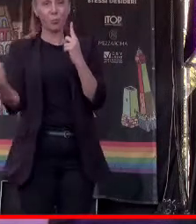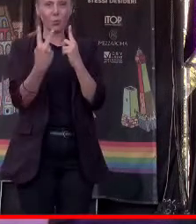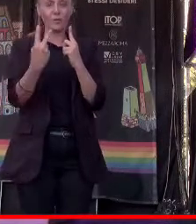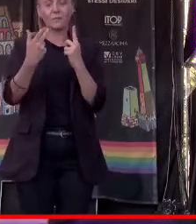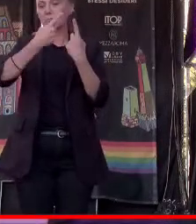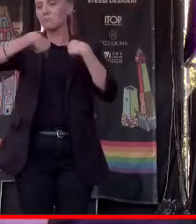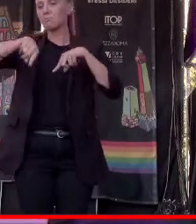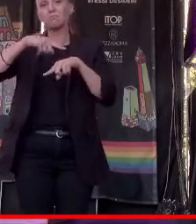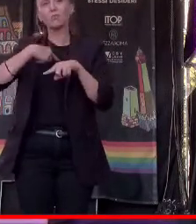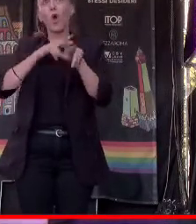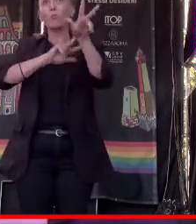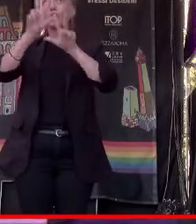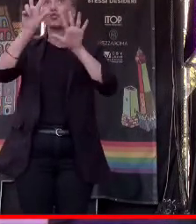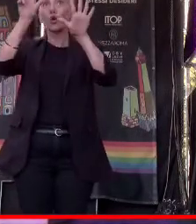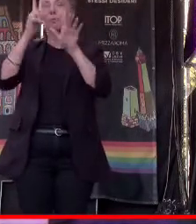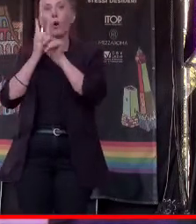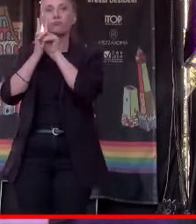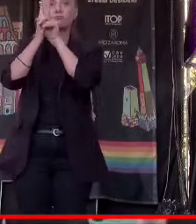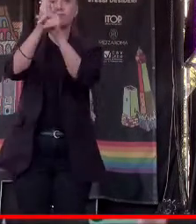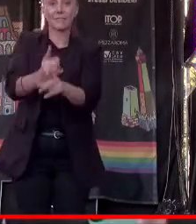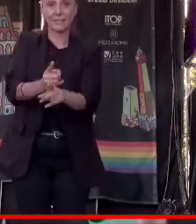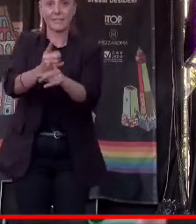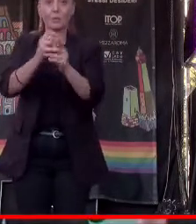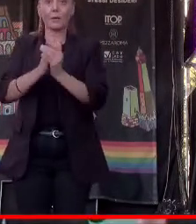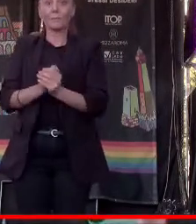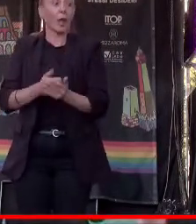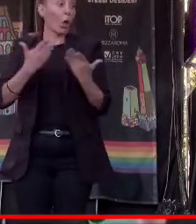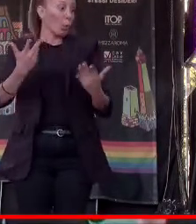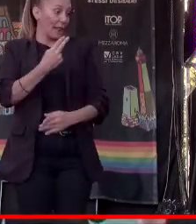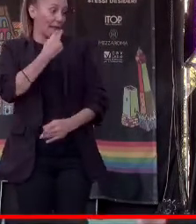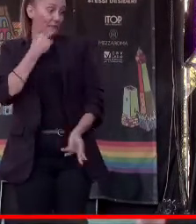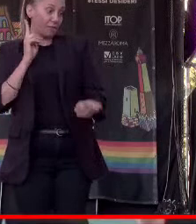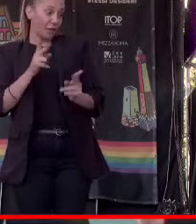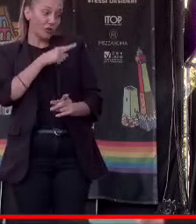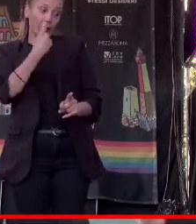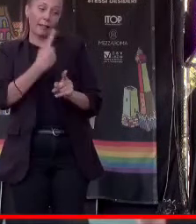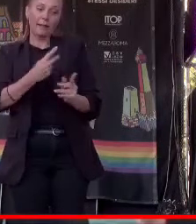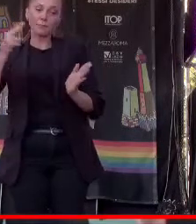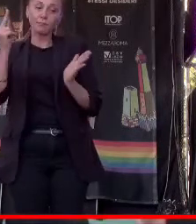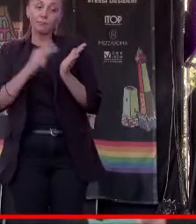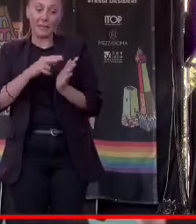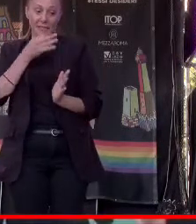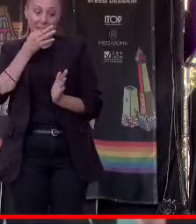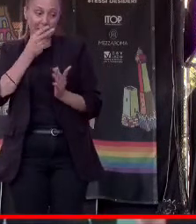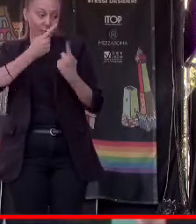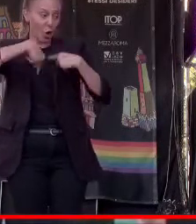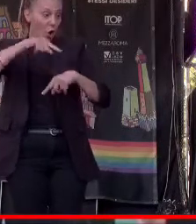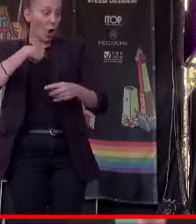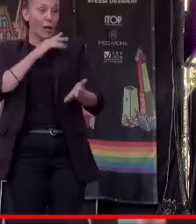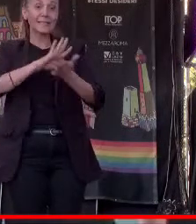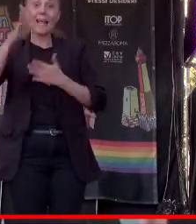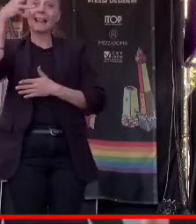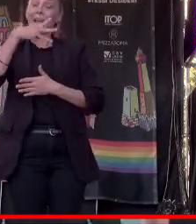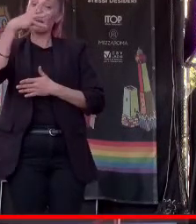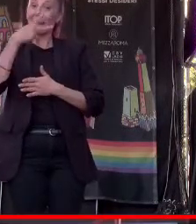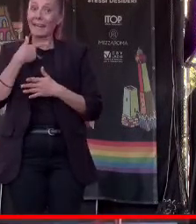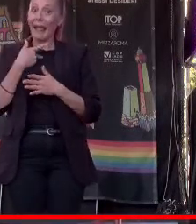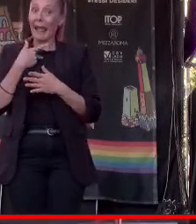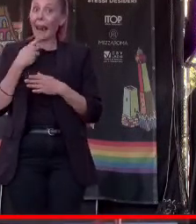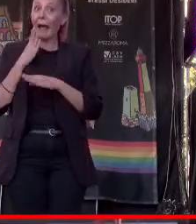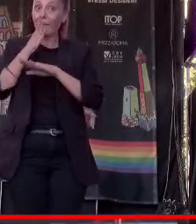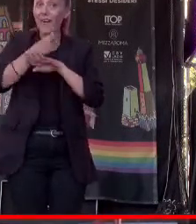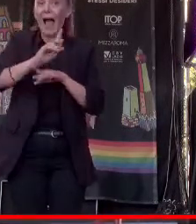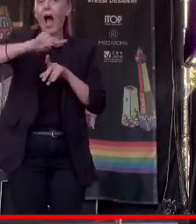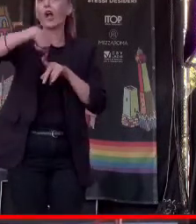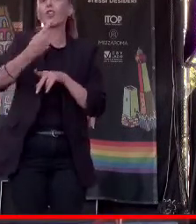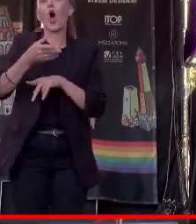seguiremo a ruota l'ottavo municipio. Quindi vigile segna, dopo essere andati a Santa Marinella andiamo a Ostia e giustamente